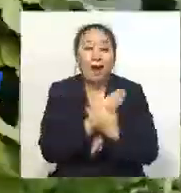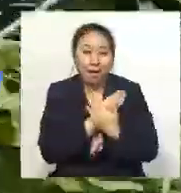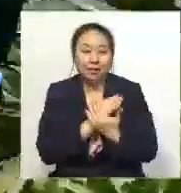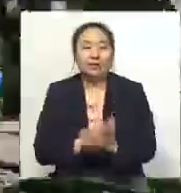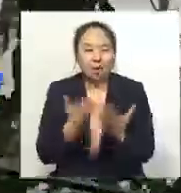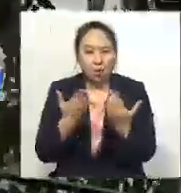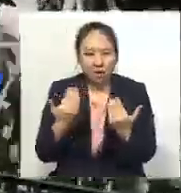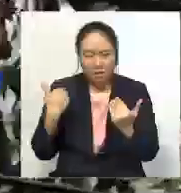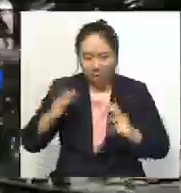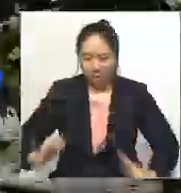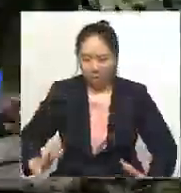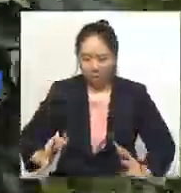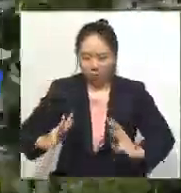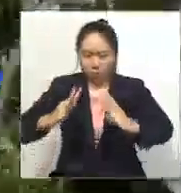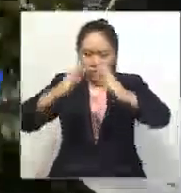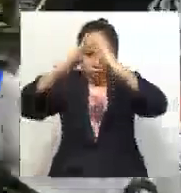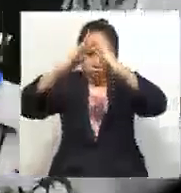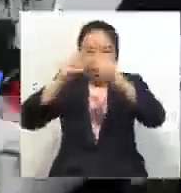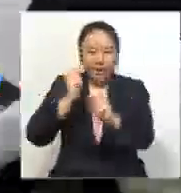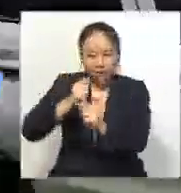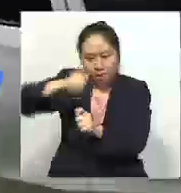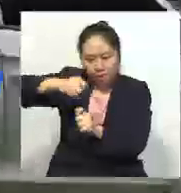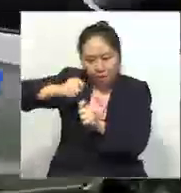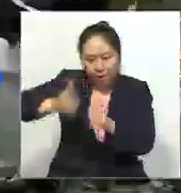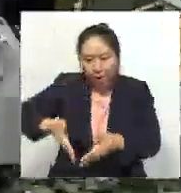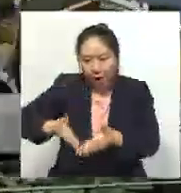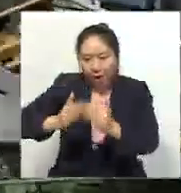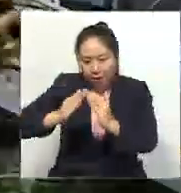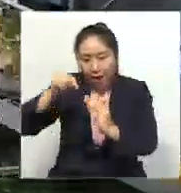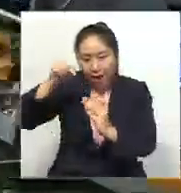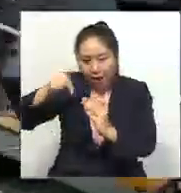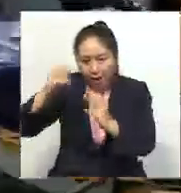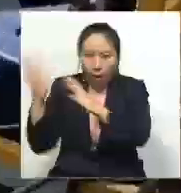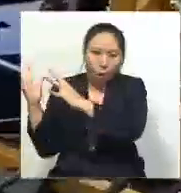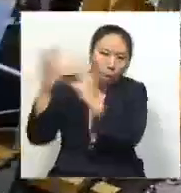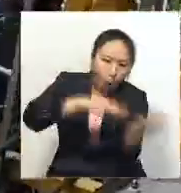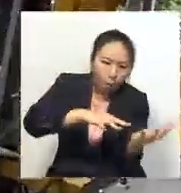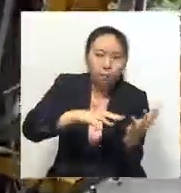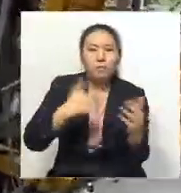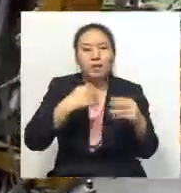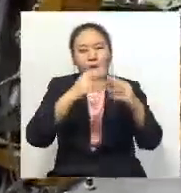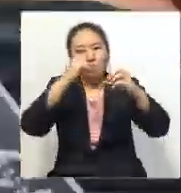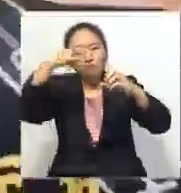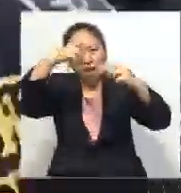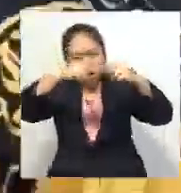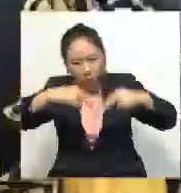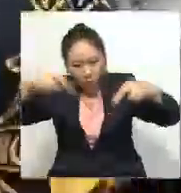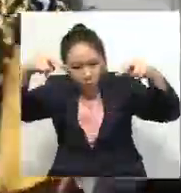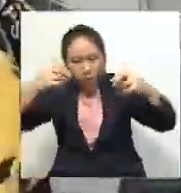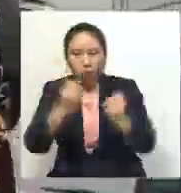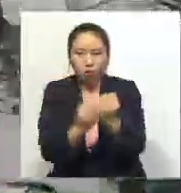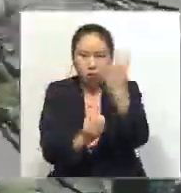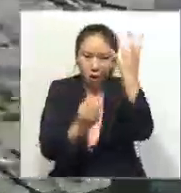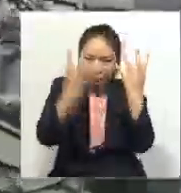นที่กำลังก่อสร้างอาคารล้มลงมาเนี่ยนะคะมาทับสายไฟต้นไม้และรถยนต์หลายคันค่ะ